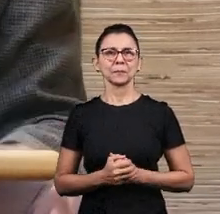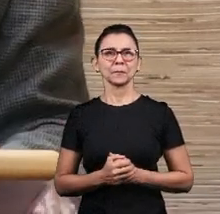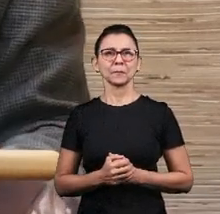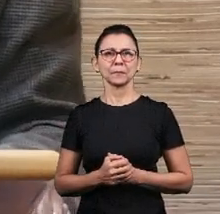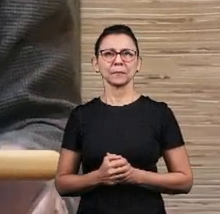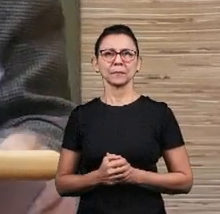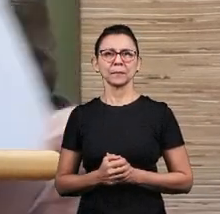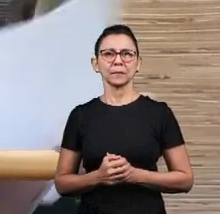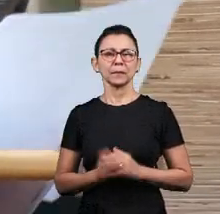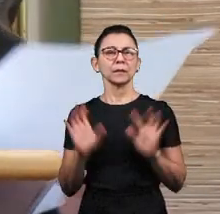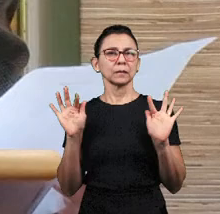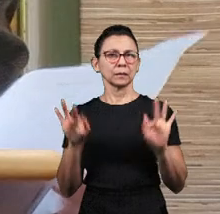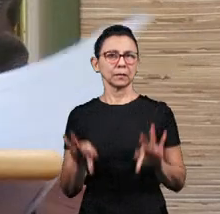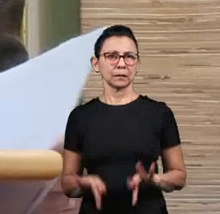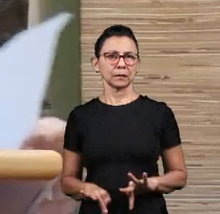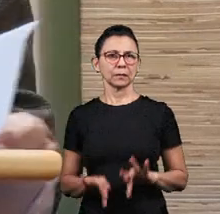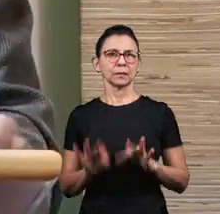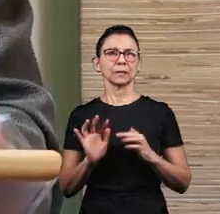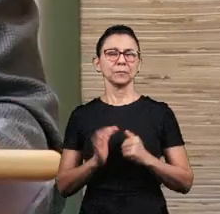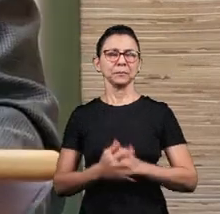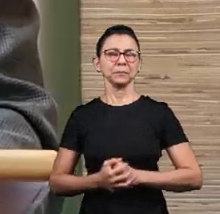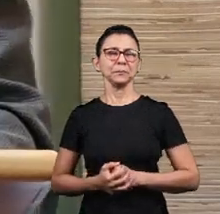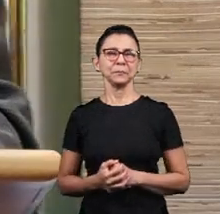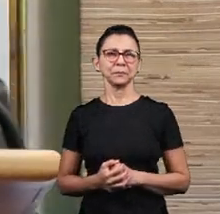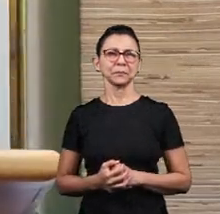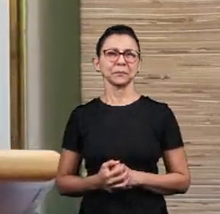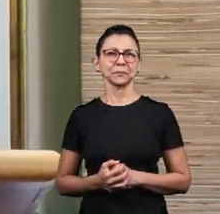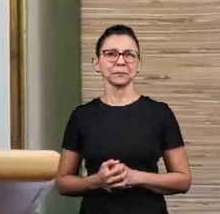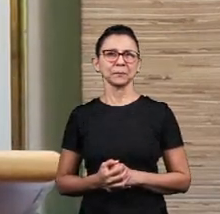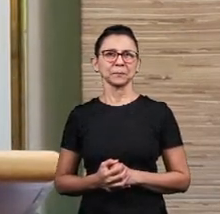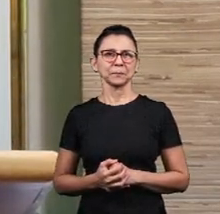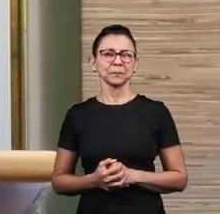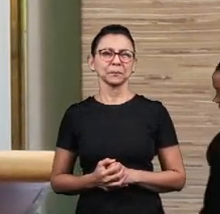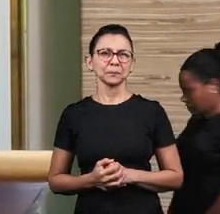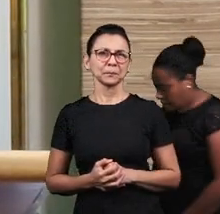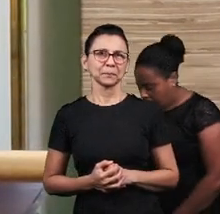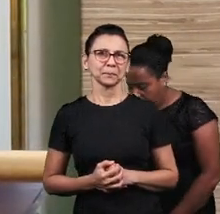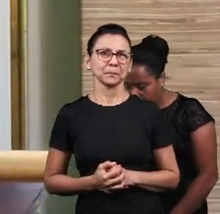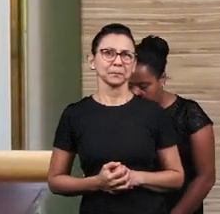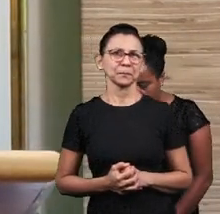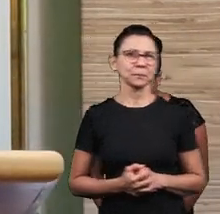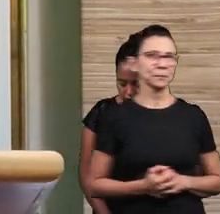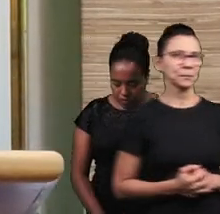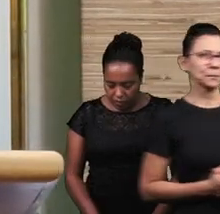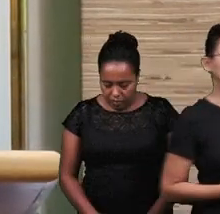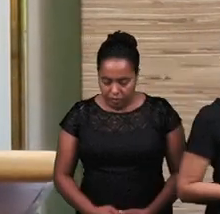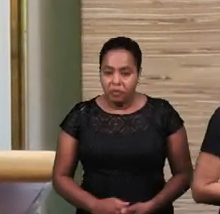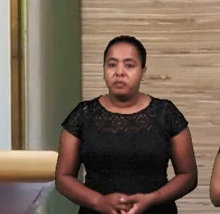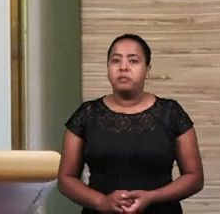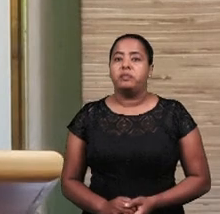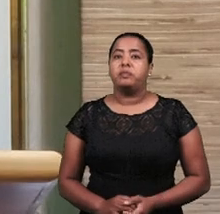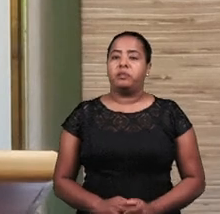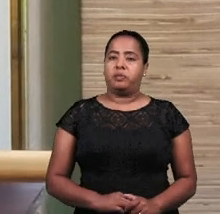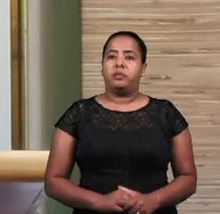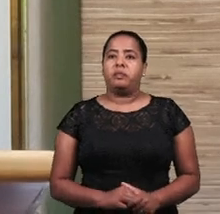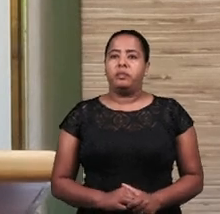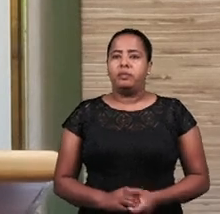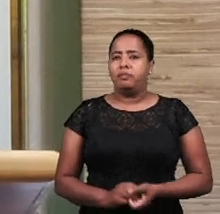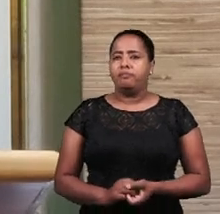Mais je finis ici en rappelant que nous avons un résumé de plus de 1000